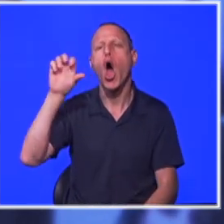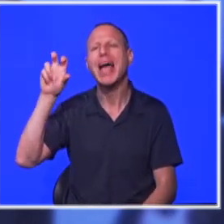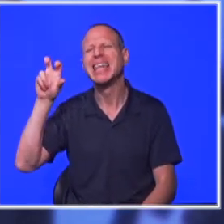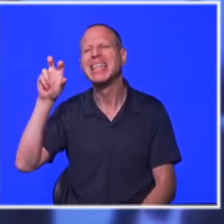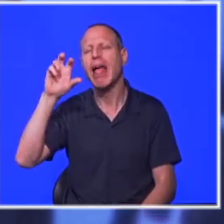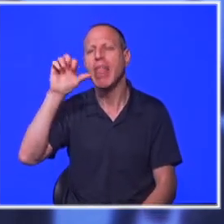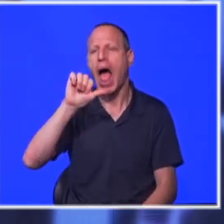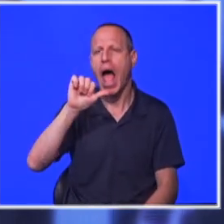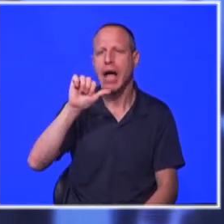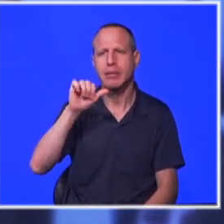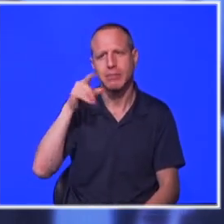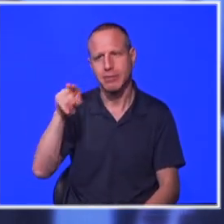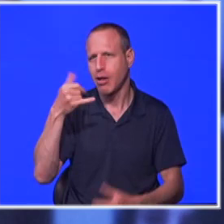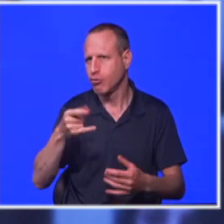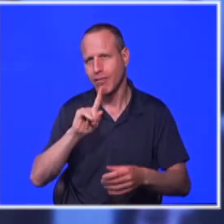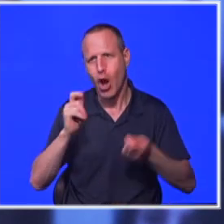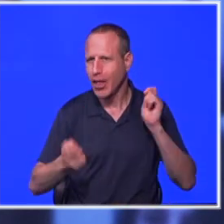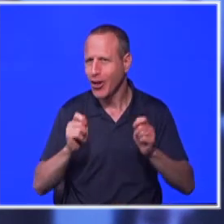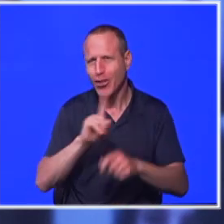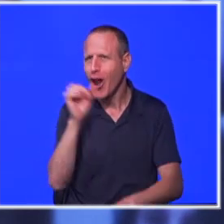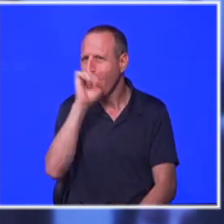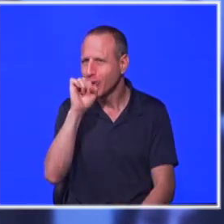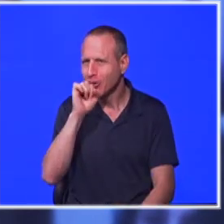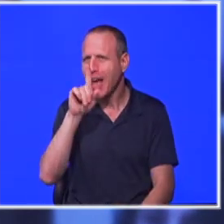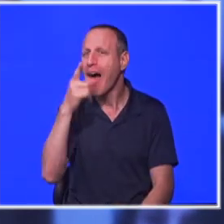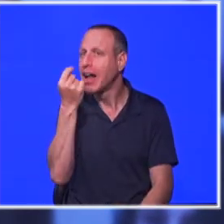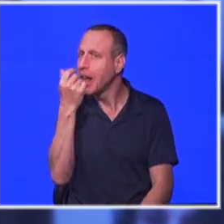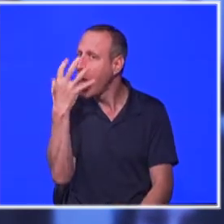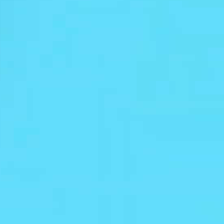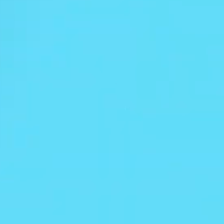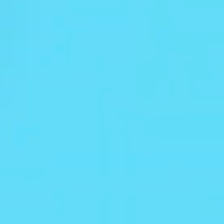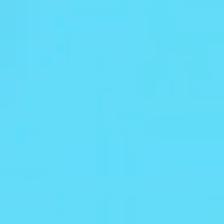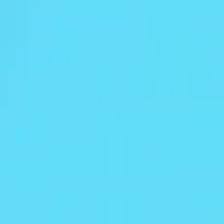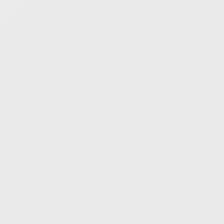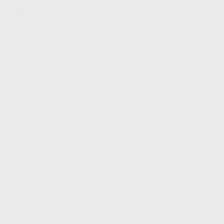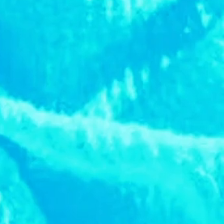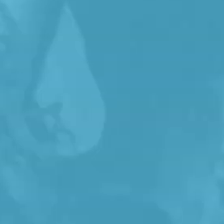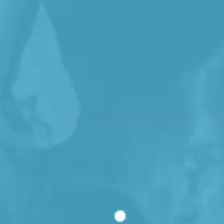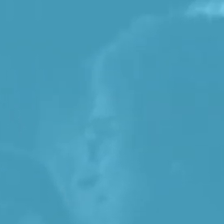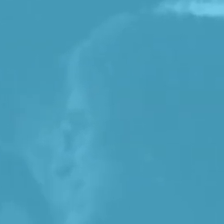עכשיו לא ירקוד, לא ישיר, אבל יעלה 50 שקלים. תודה.